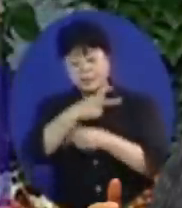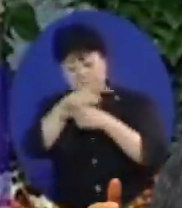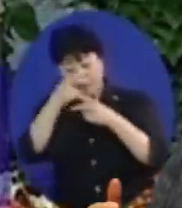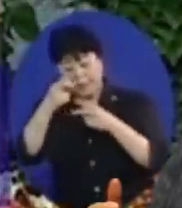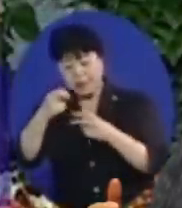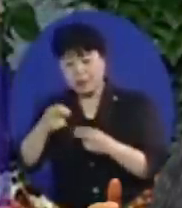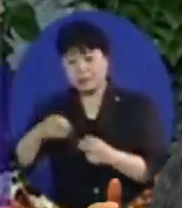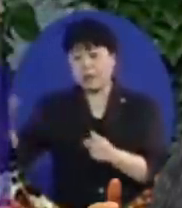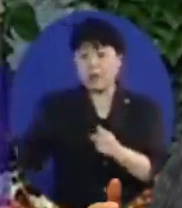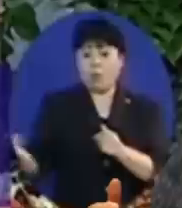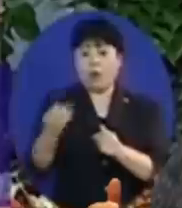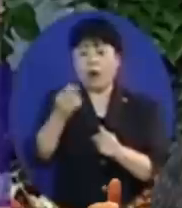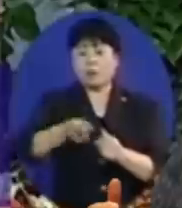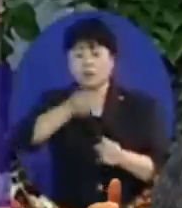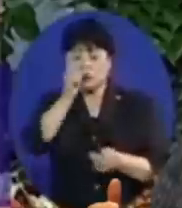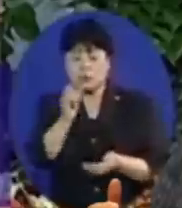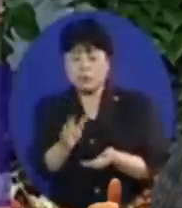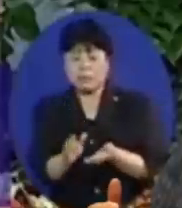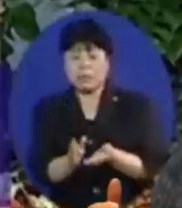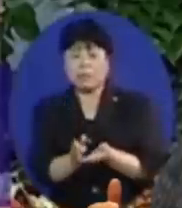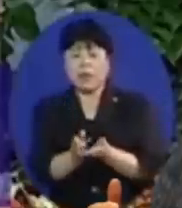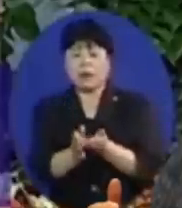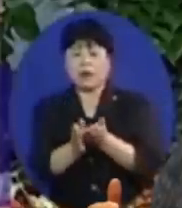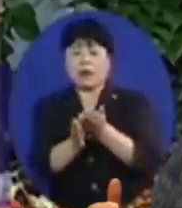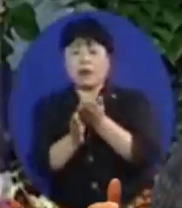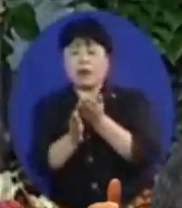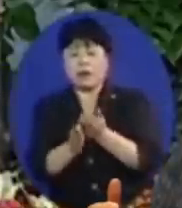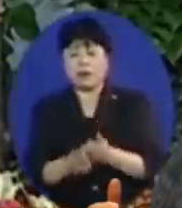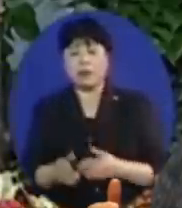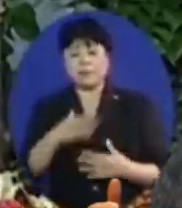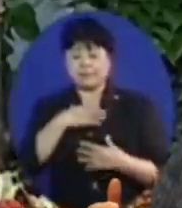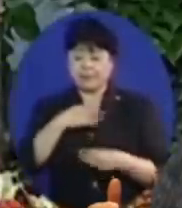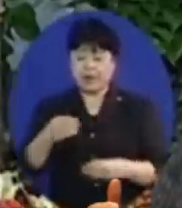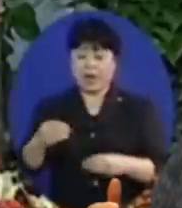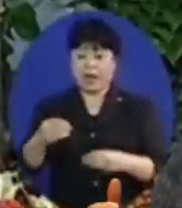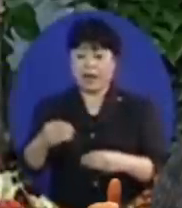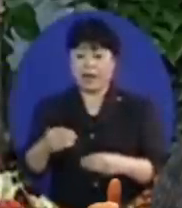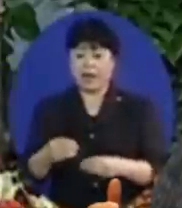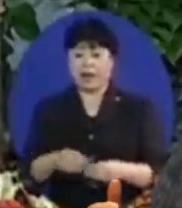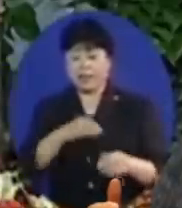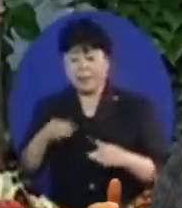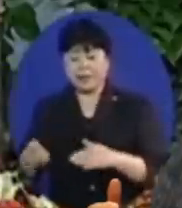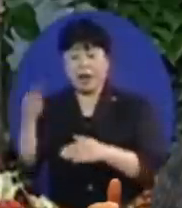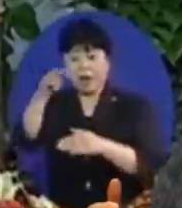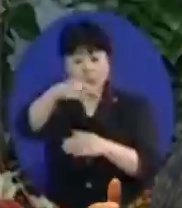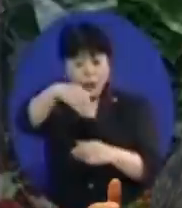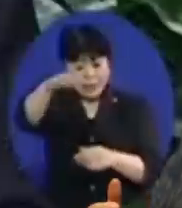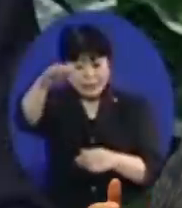배에 물이 가득하게 되어 위태한지라. 평안하게 저 바다 건너편으로 가야 되는데